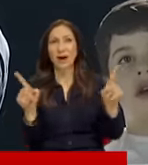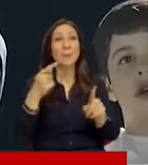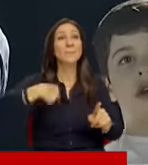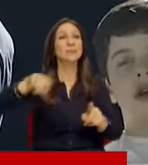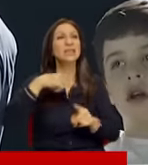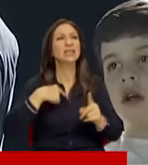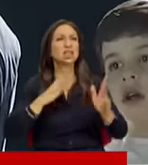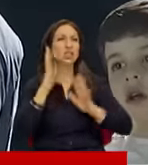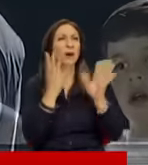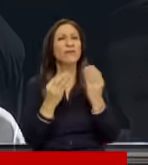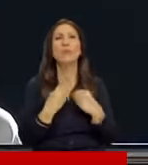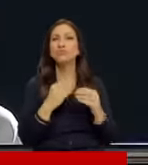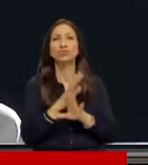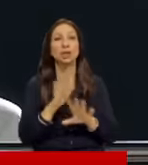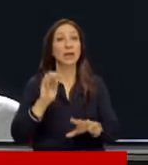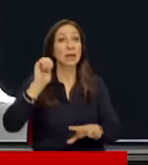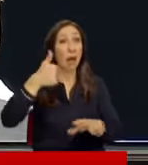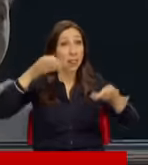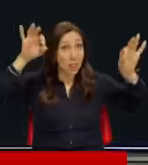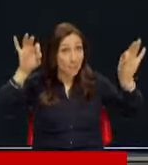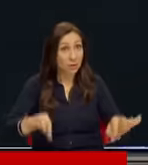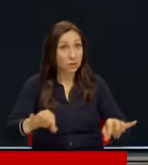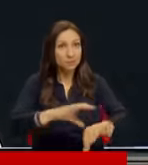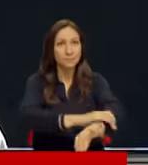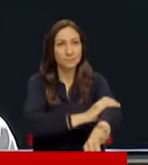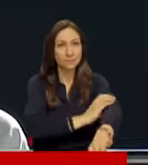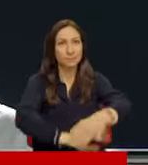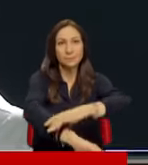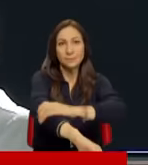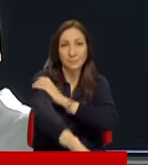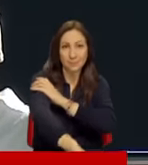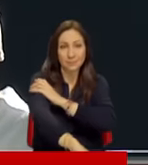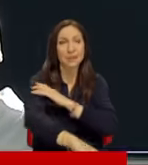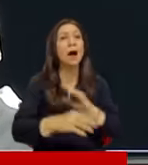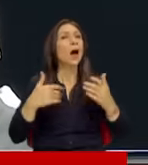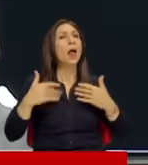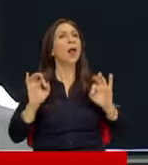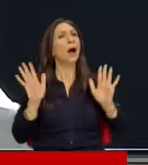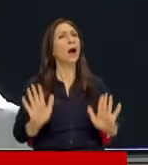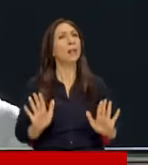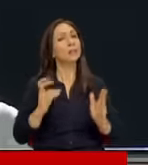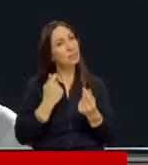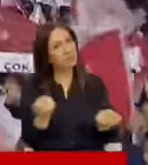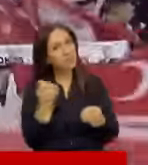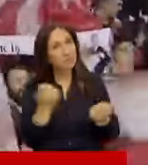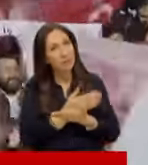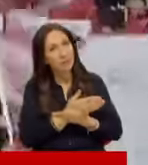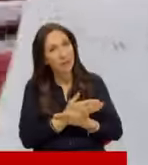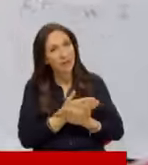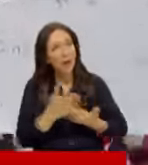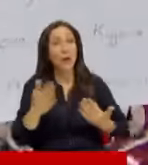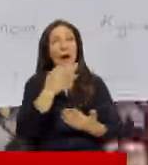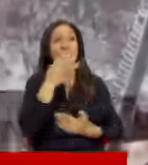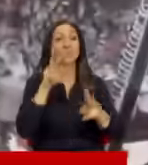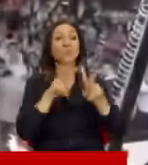bizleri asla şımartmayacak. Yarından itibaren kollarımızı sıvayıp kaldığımız yerden devam edeceğiz.